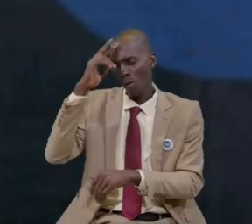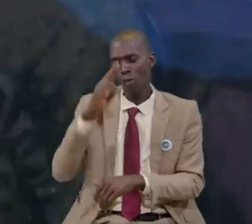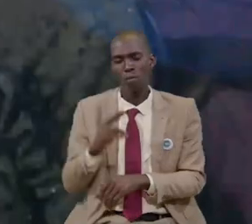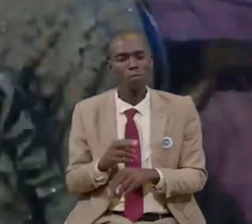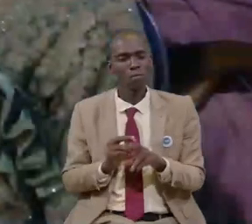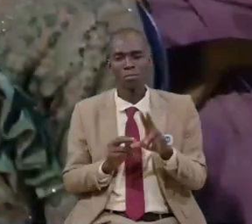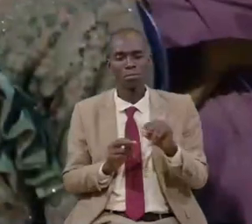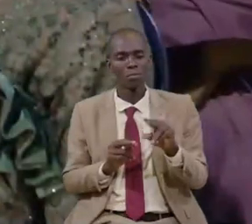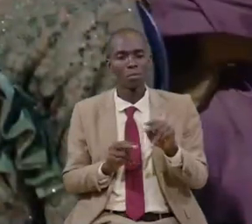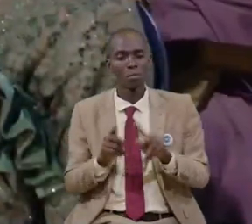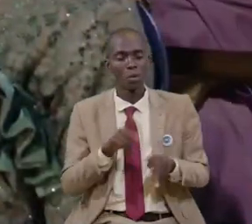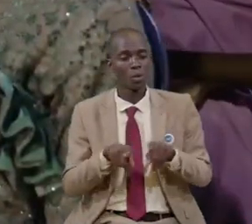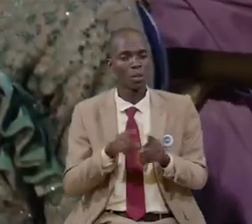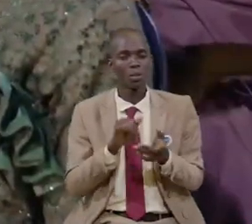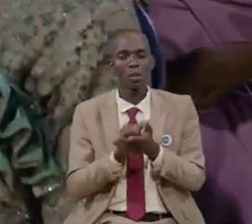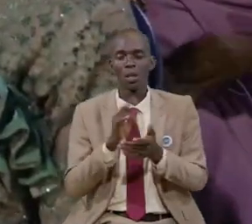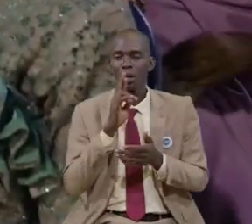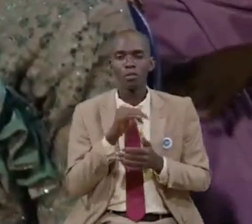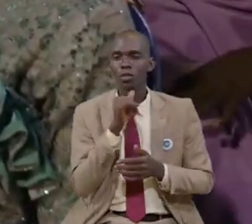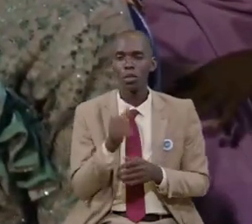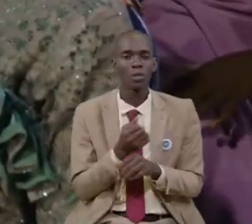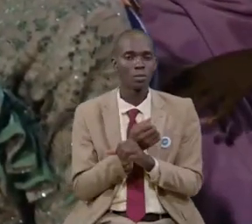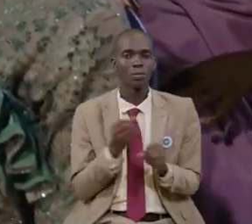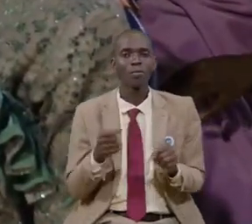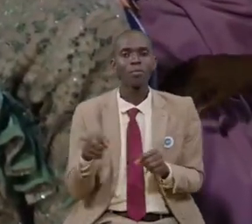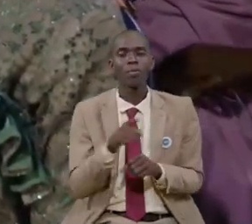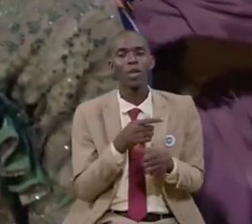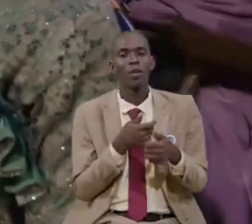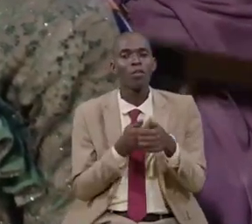nouveau. Alors, ils suivent